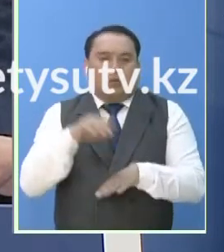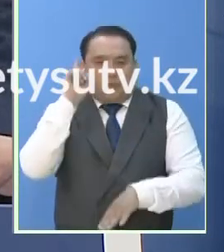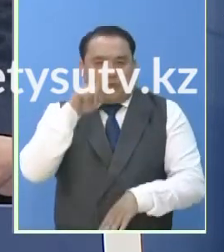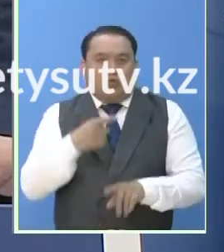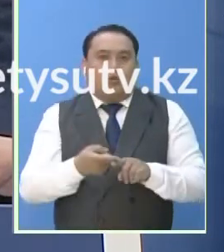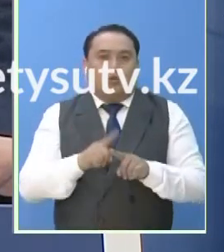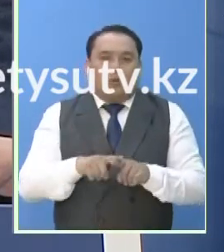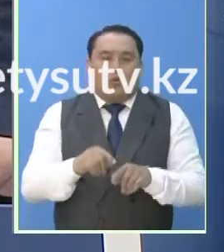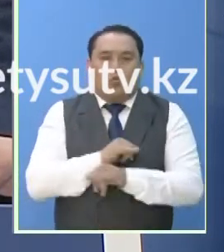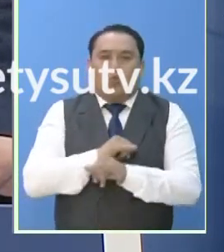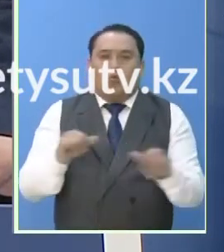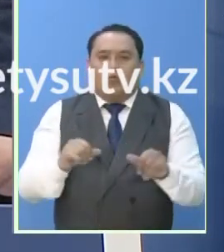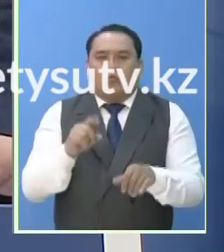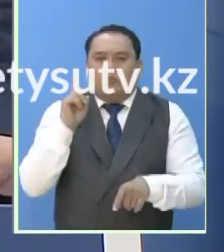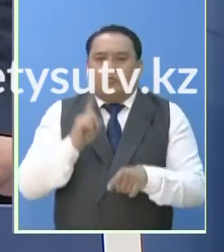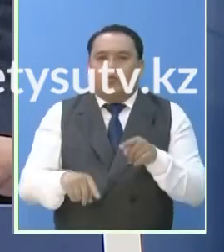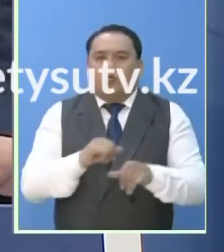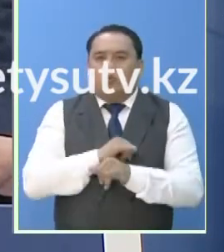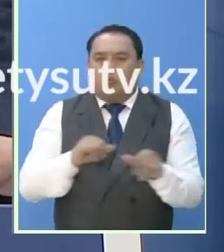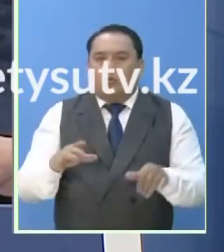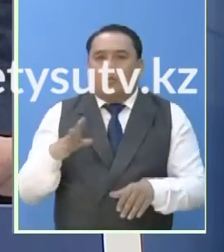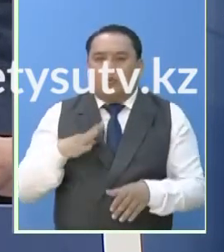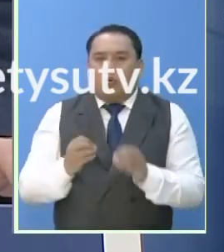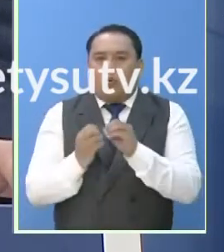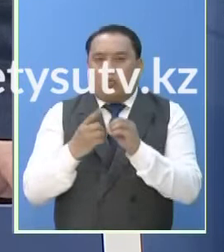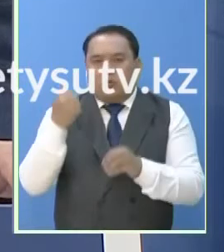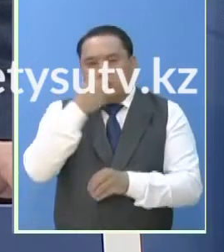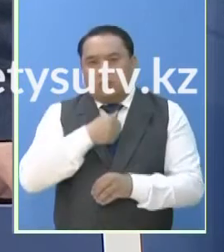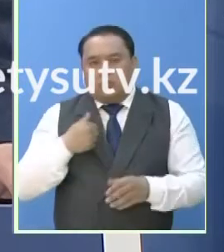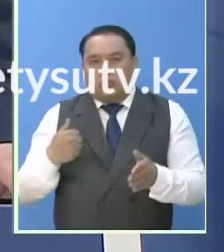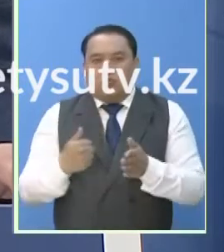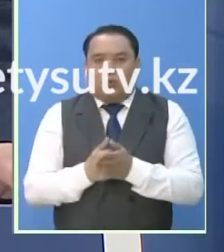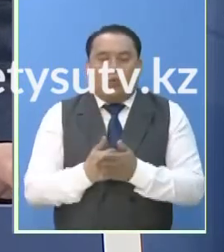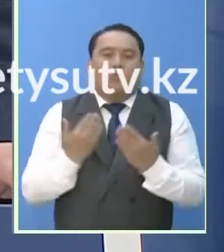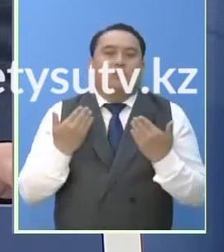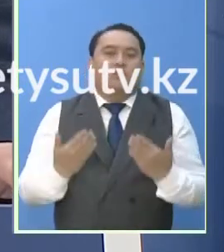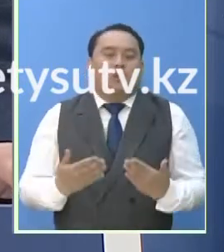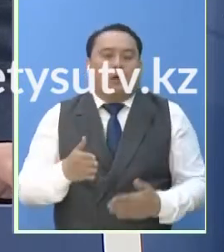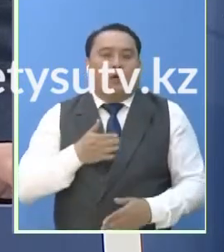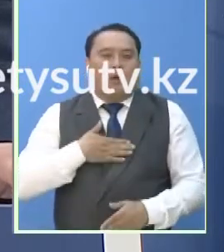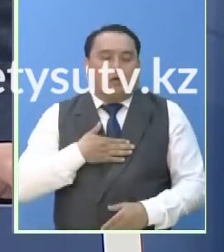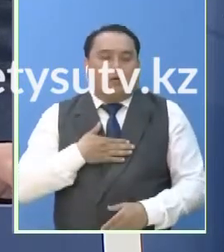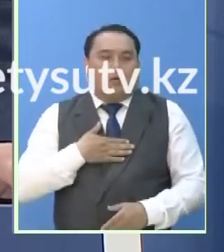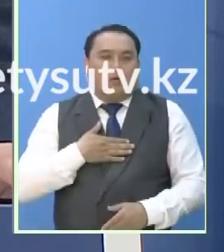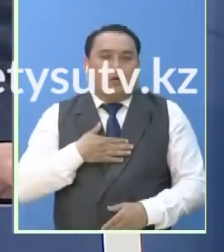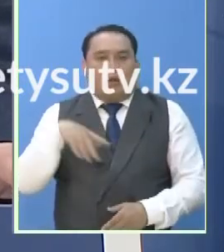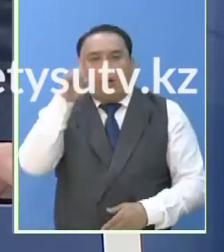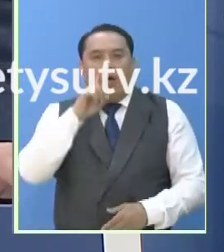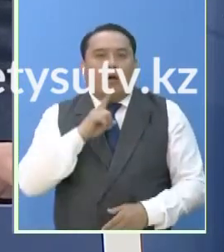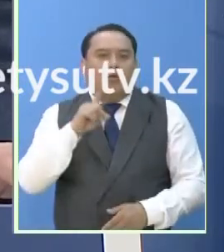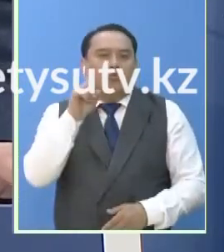Сол мисалы өршүгүп маскара болотун. 11-чи жылга дейин мисалы бизде айына